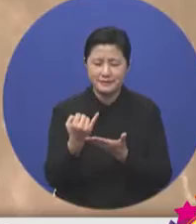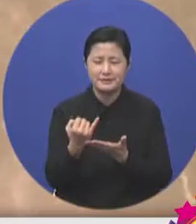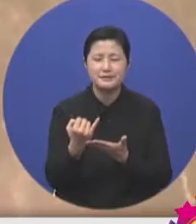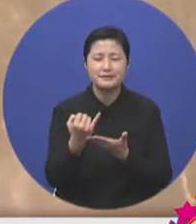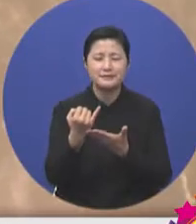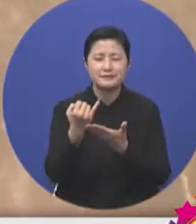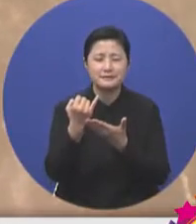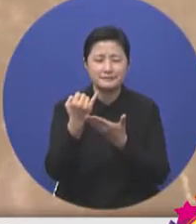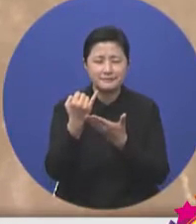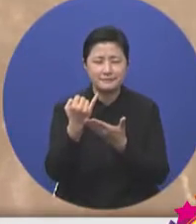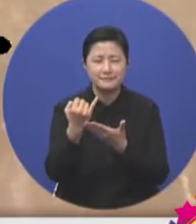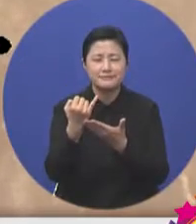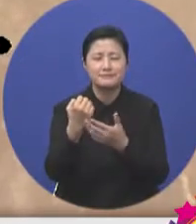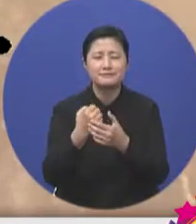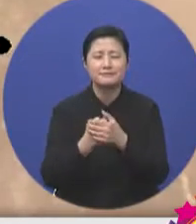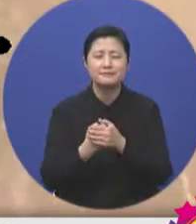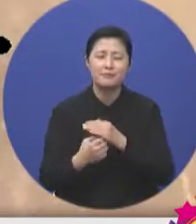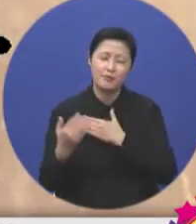어머니